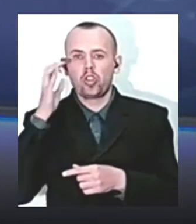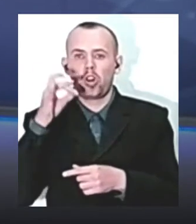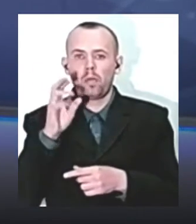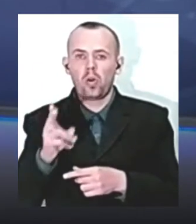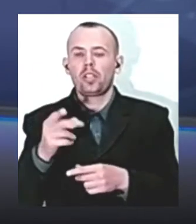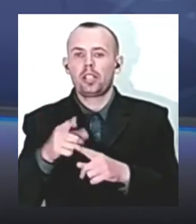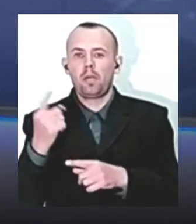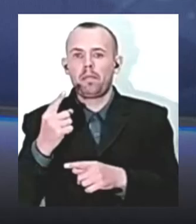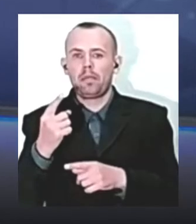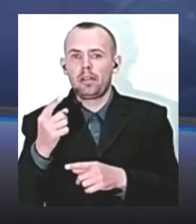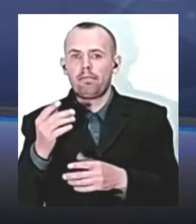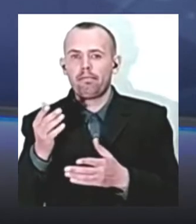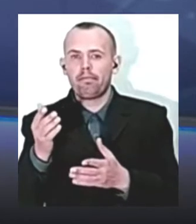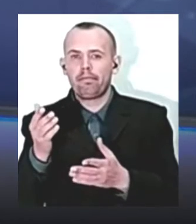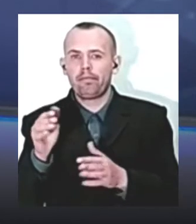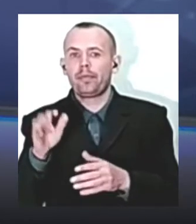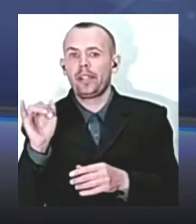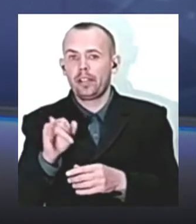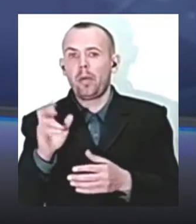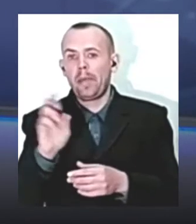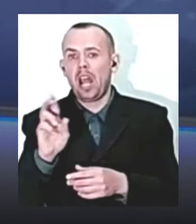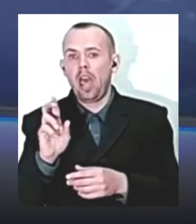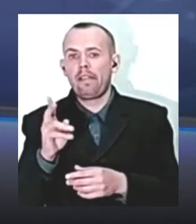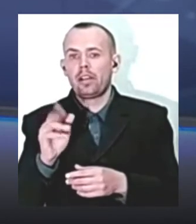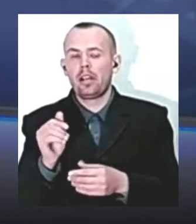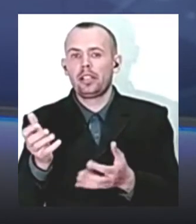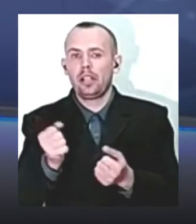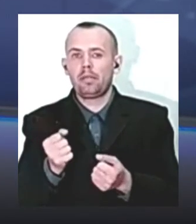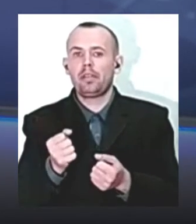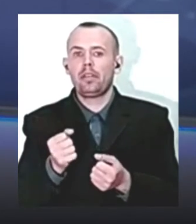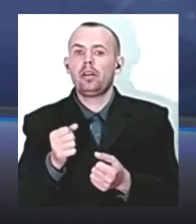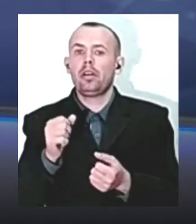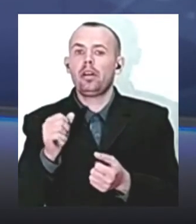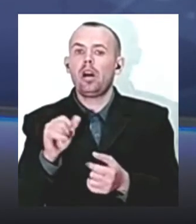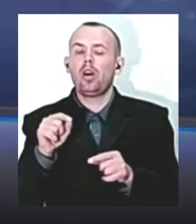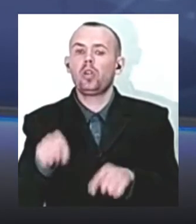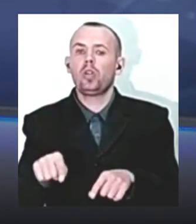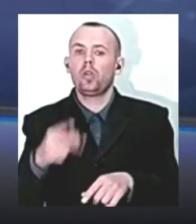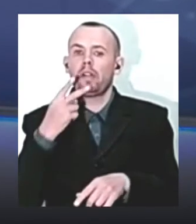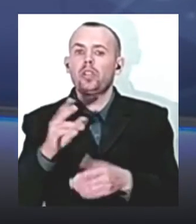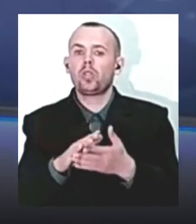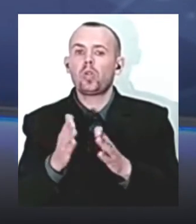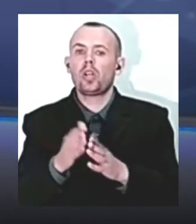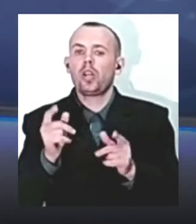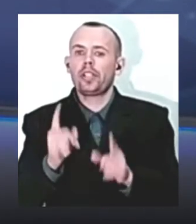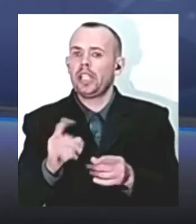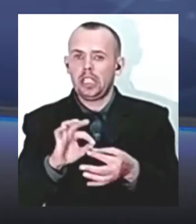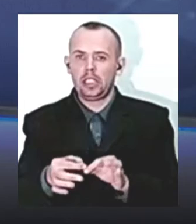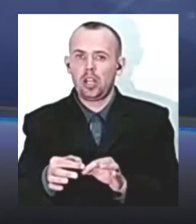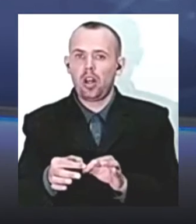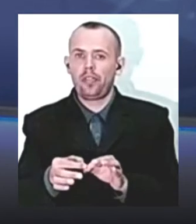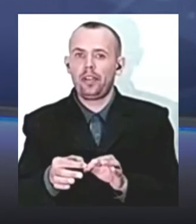які. І Біляївка приймає. Тому тут, дивіться, ситуація дійсно складна, і якщо